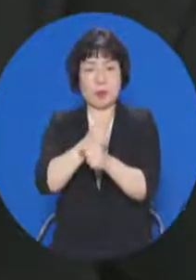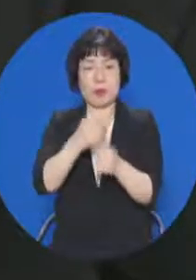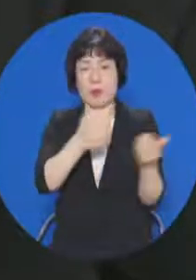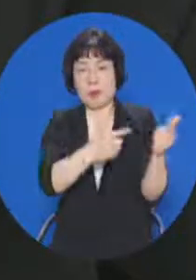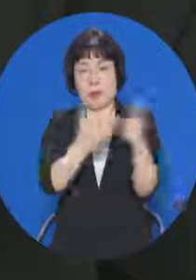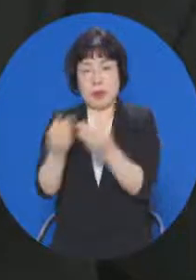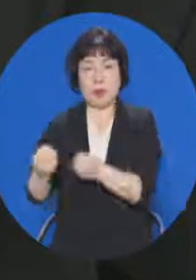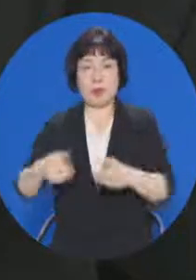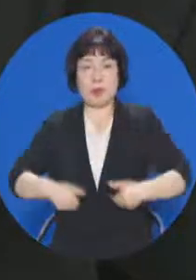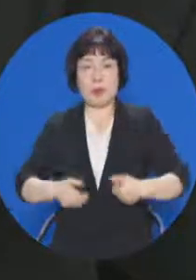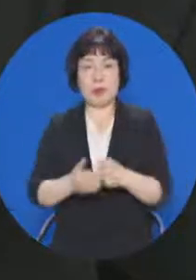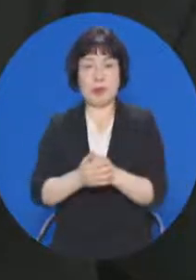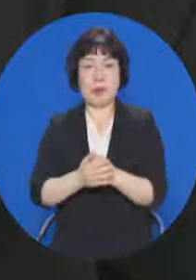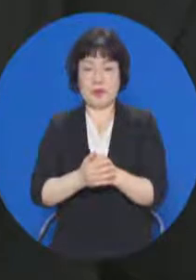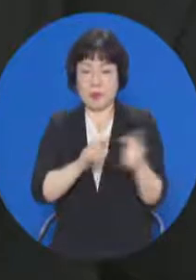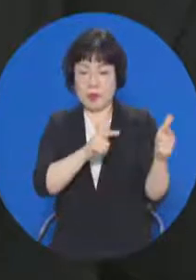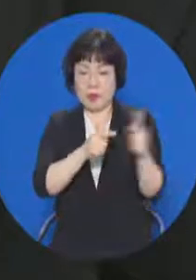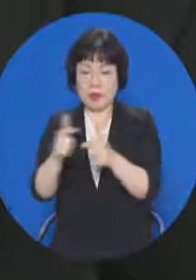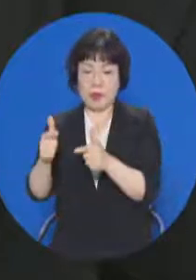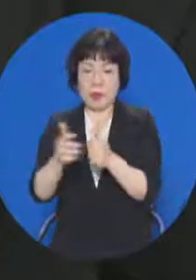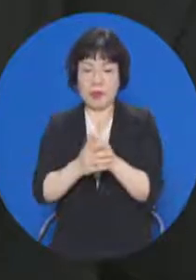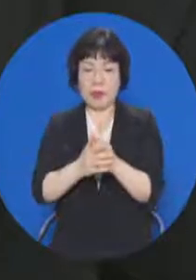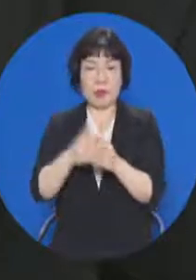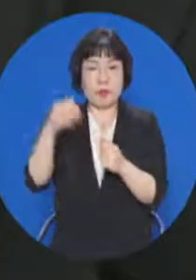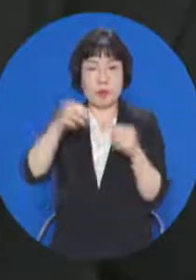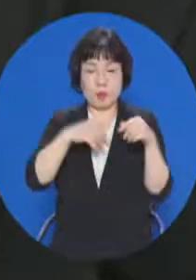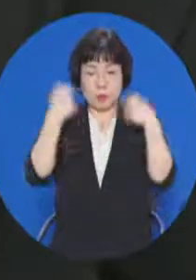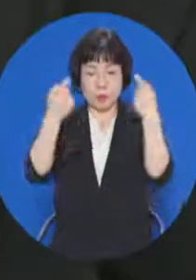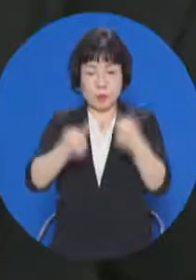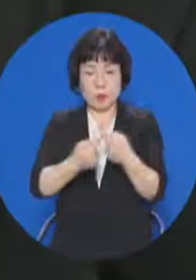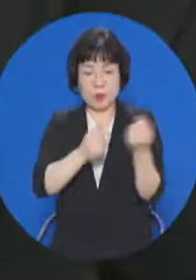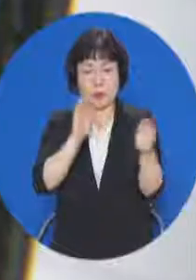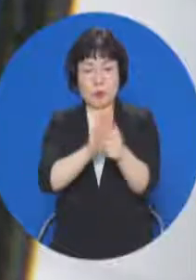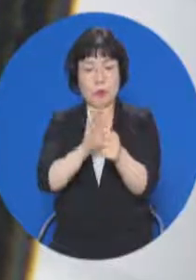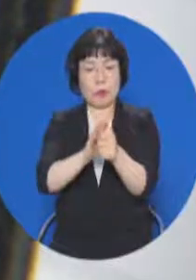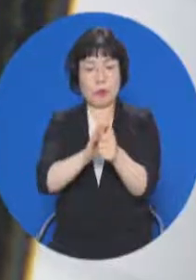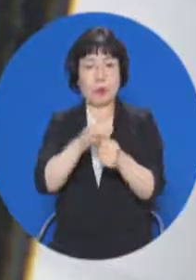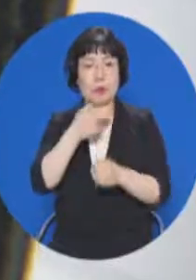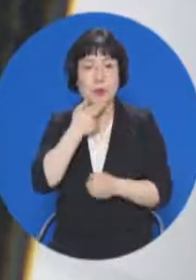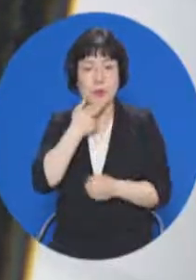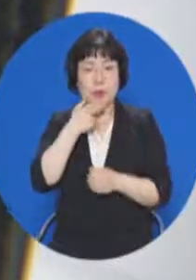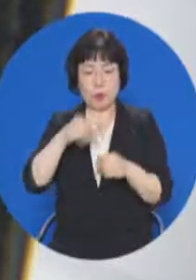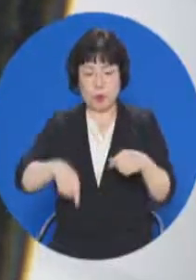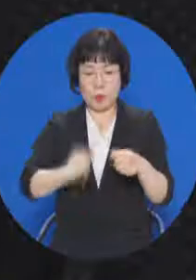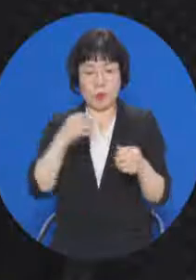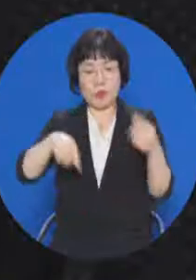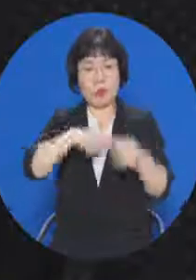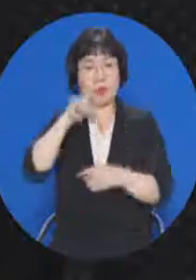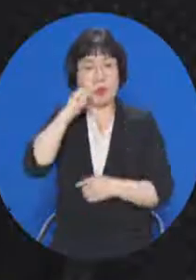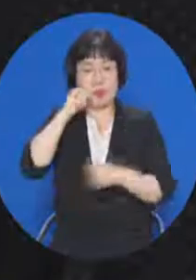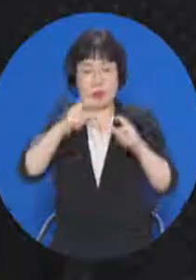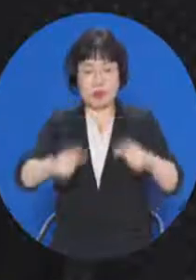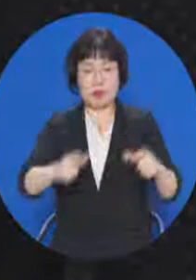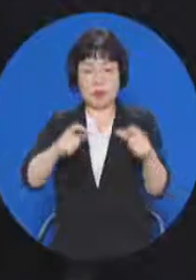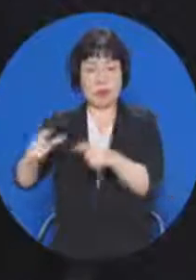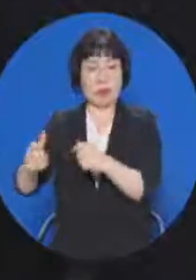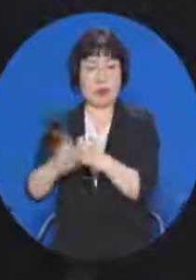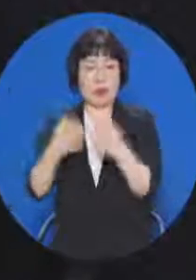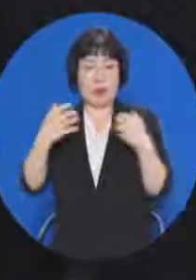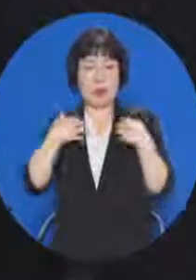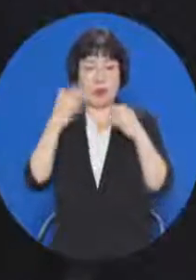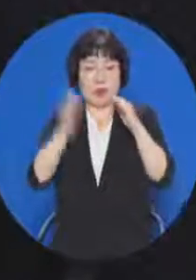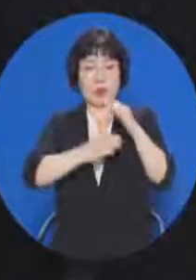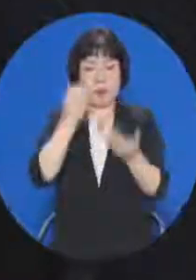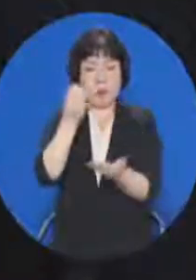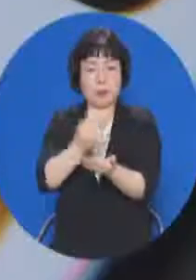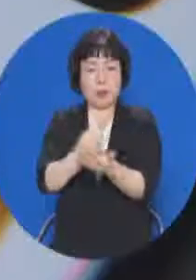없어요 태그 미끈 뛰어나다 체적으로 불러 가기가 힘들 거예요 강진과 여수의 이어 돈에 다른 지자체들도 00